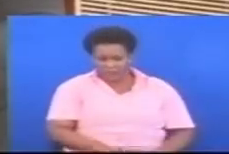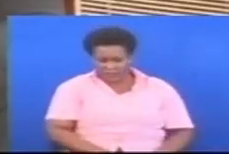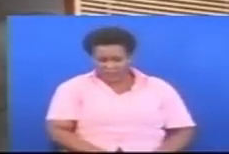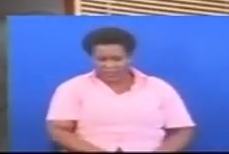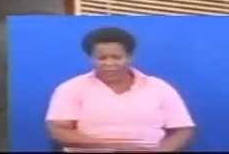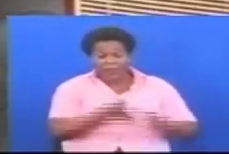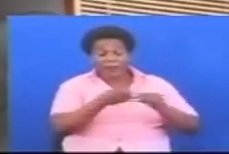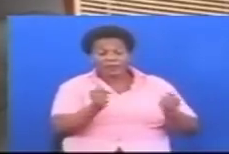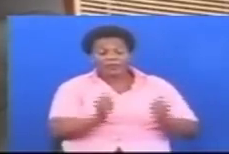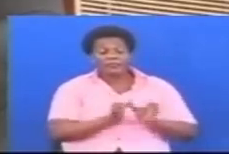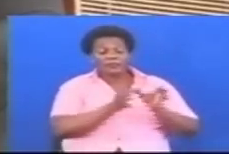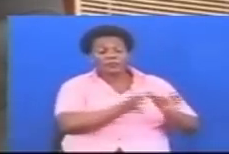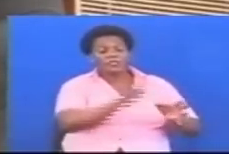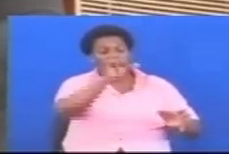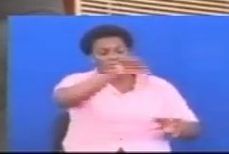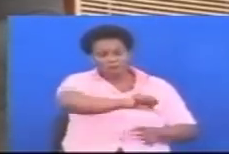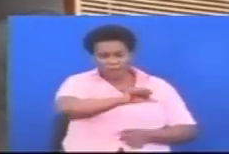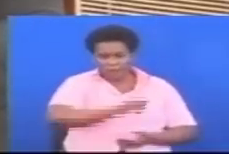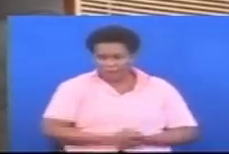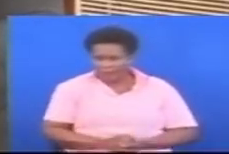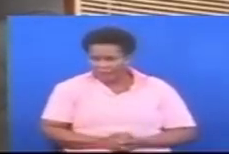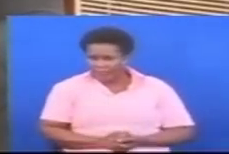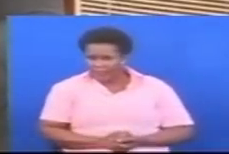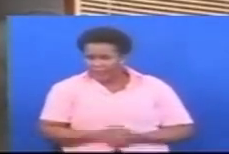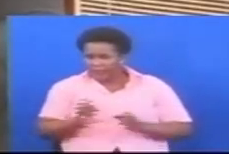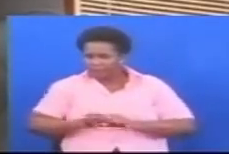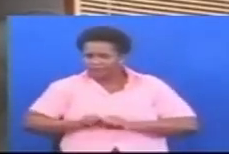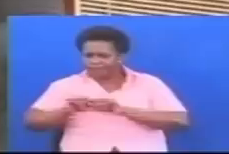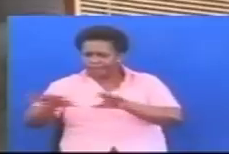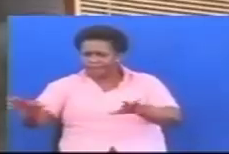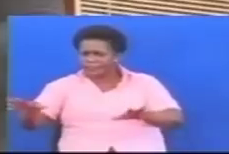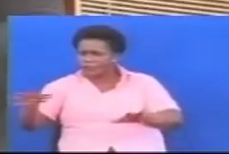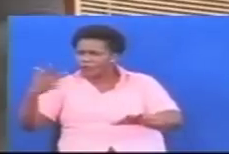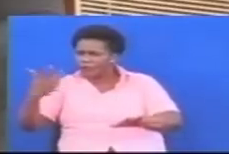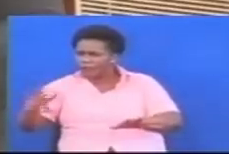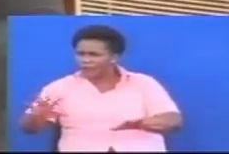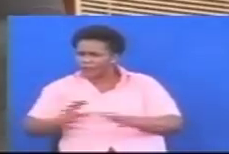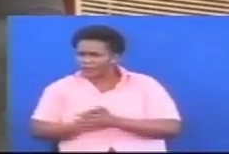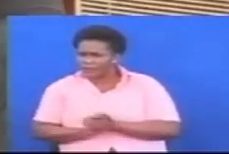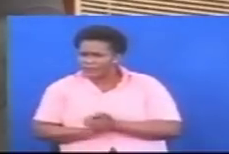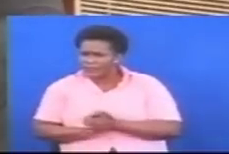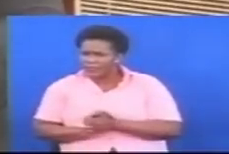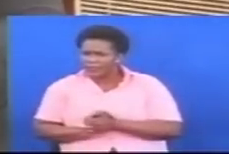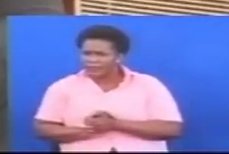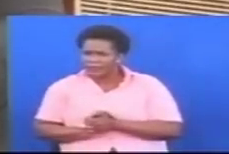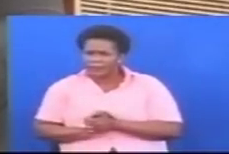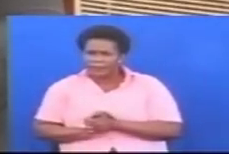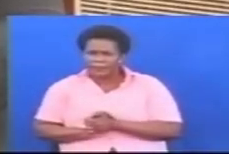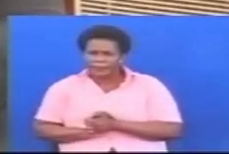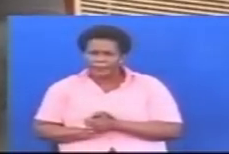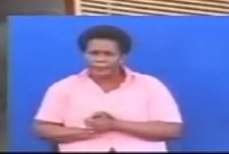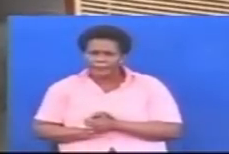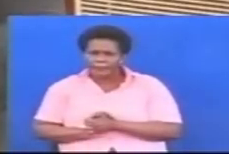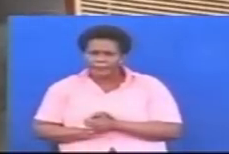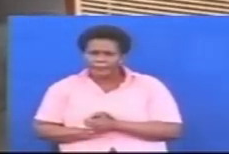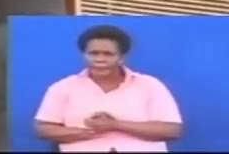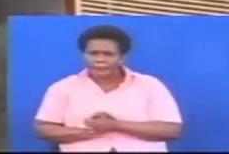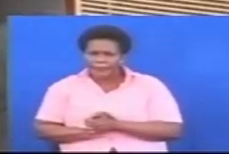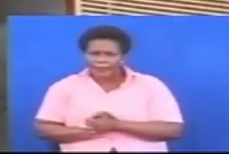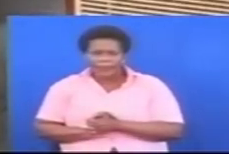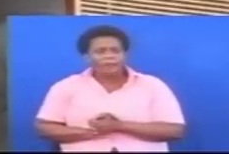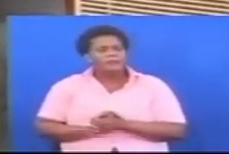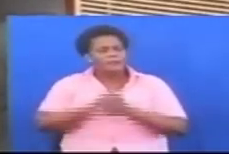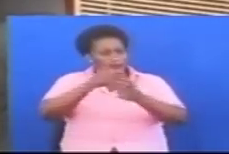yafuatayo: usambazaji wa maji na huduma safi kama hitaji la msingi kwa maisha zalishi, na pili, uendeshaji wa kilimo